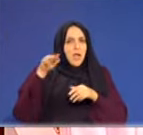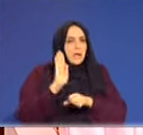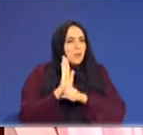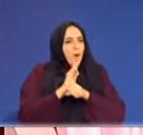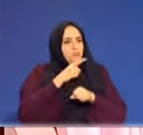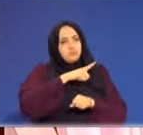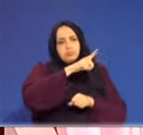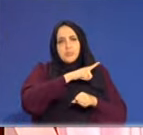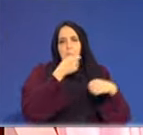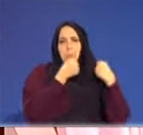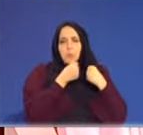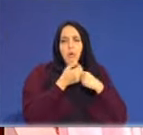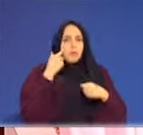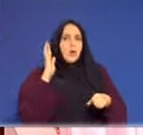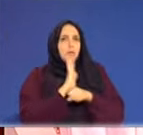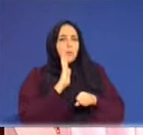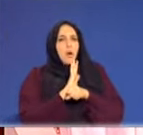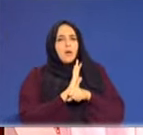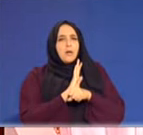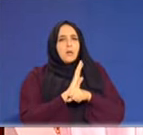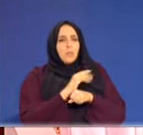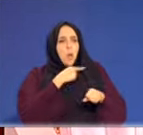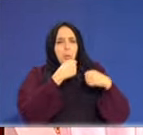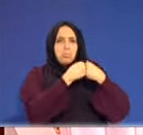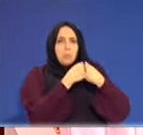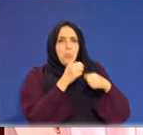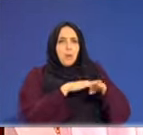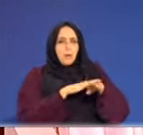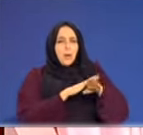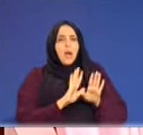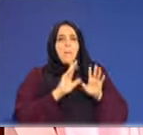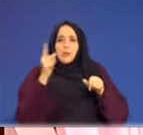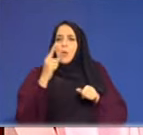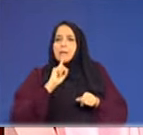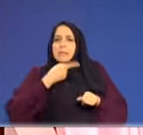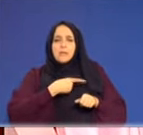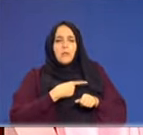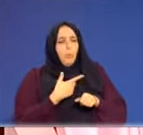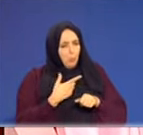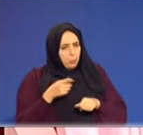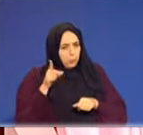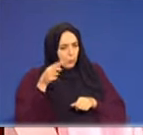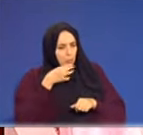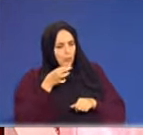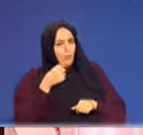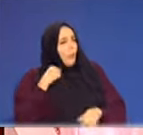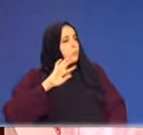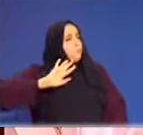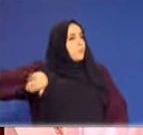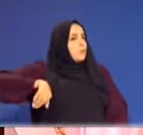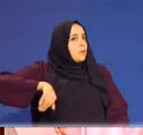نعم. فلا وربك لا يؤمنون حتى يحكموك فيما شجر بينهم ثم لا يجدوا في أنفسهم حرجا مما قضيت